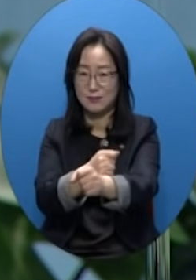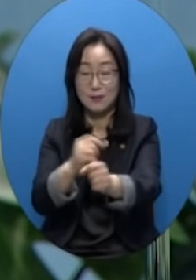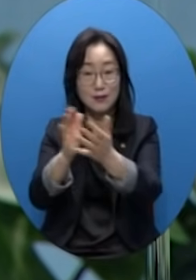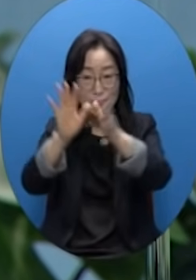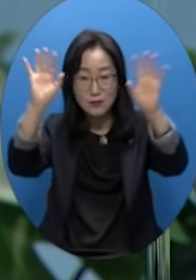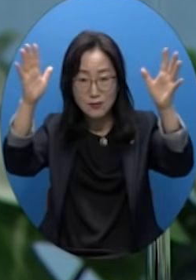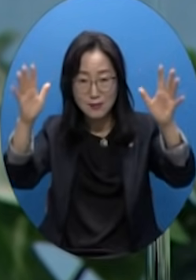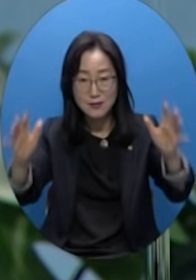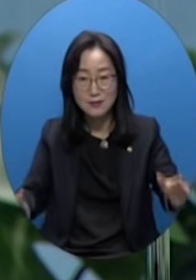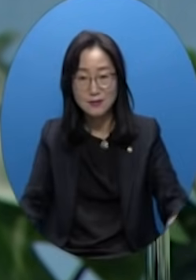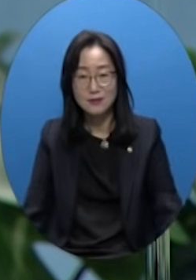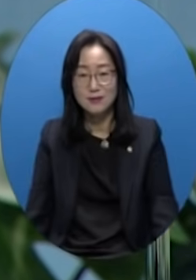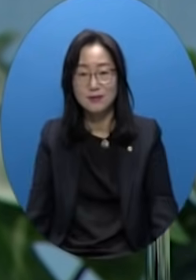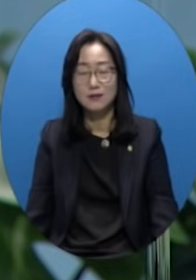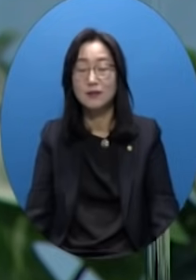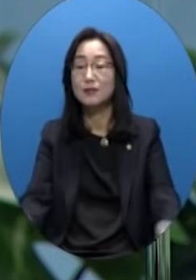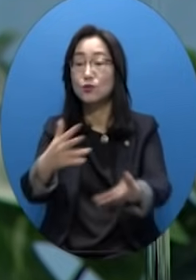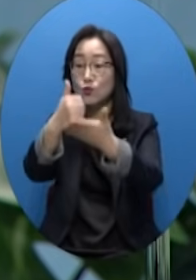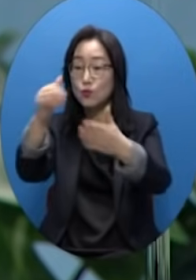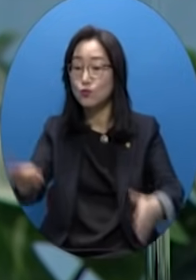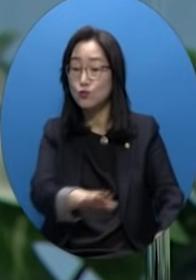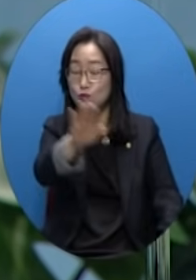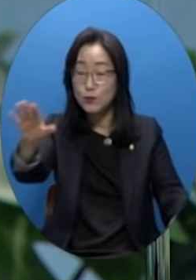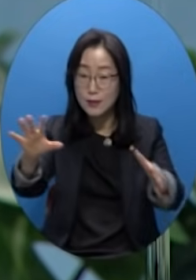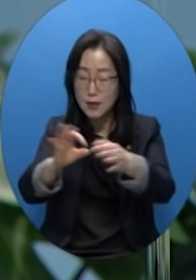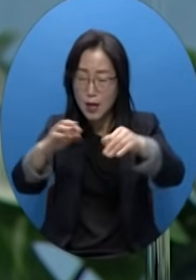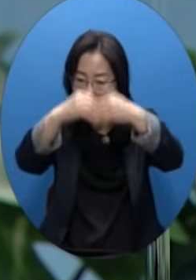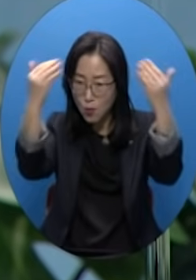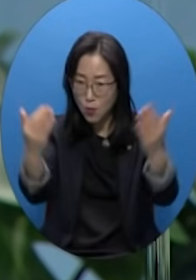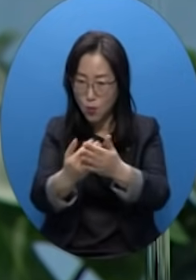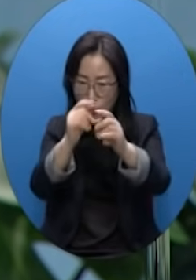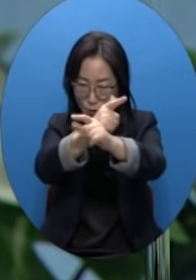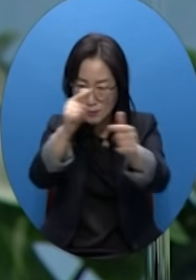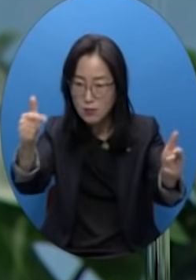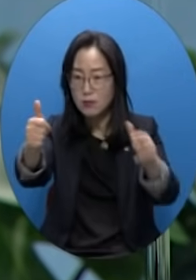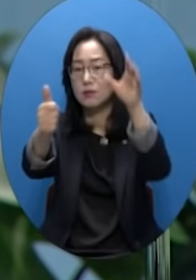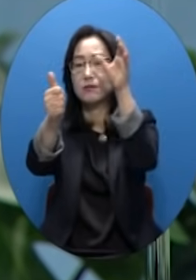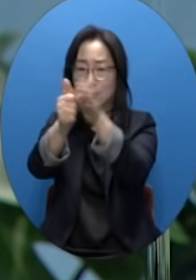할렐루야 주님이 우리의 모든 것이 되시는 것입니다